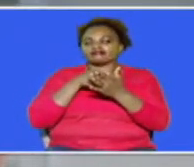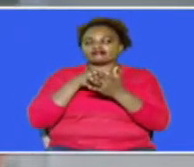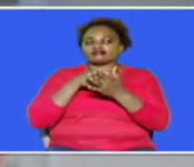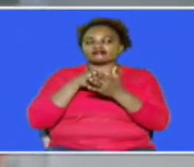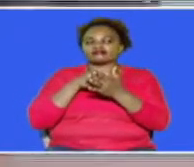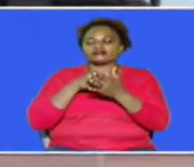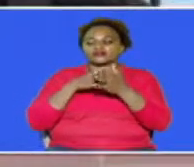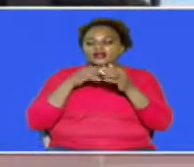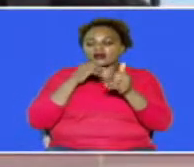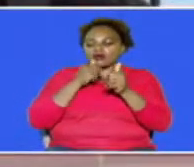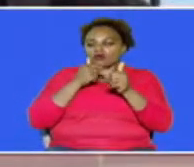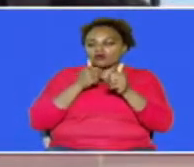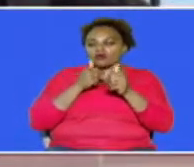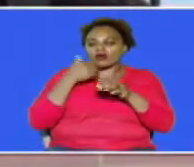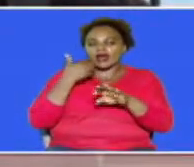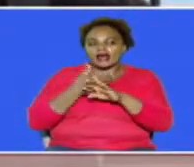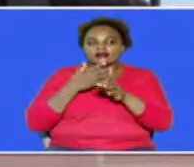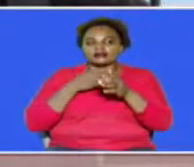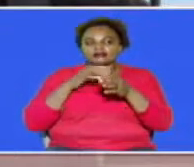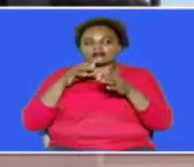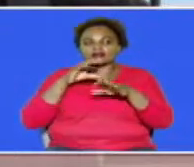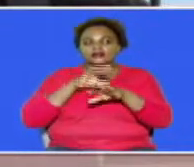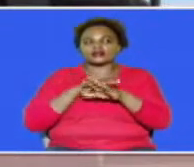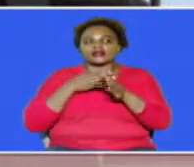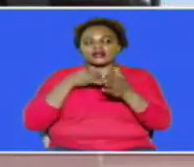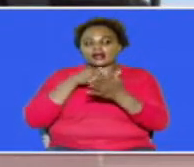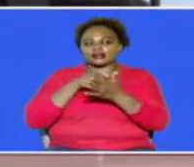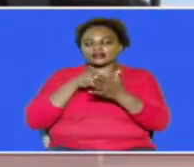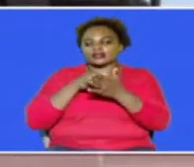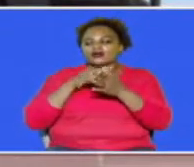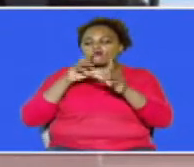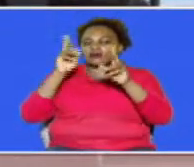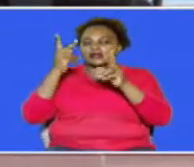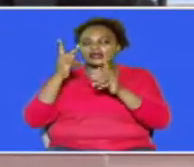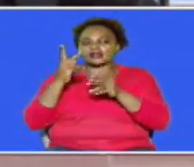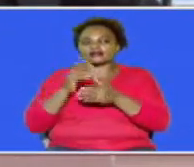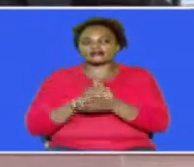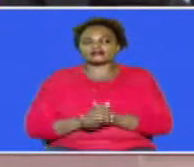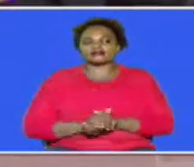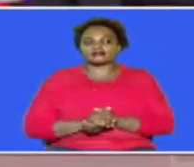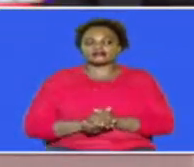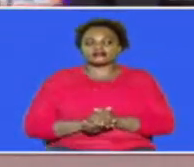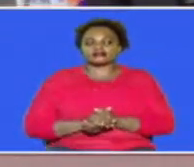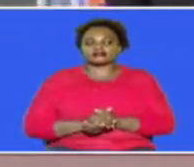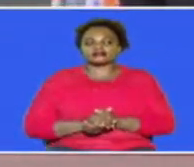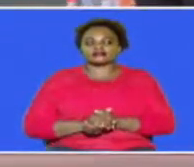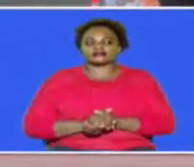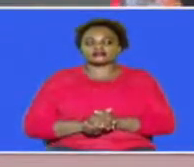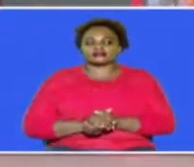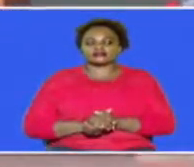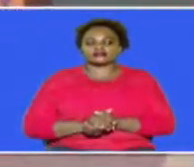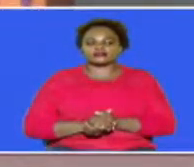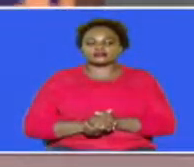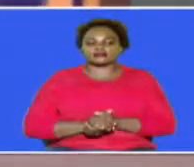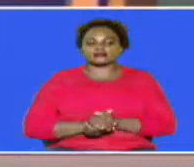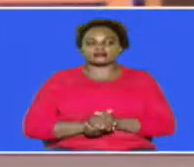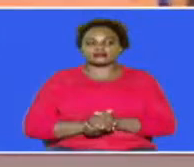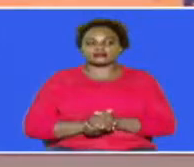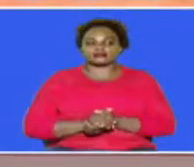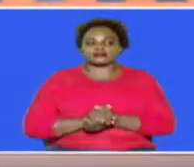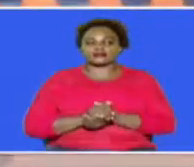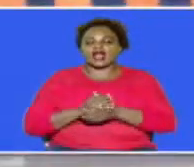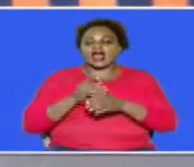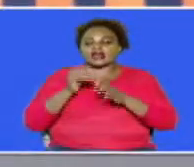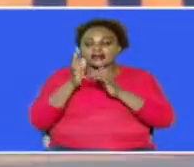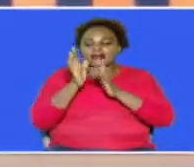wawaniaji wa urais ili mradi kupata hoja na ajenda zao kwa Wakenya kwenye uchaguzi mkuu ujao. But the Bible